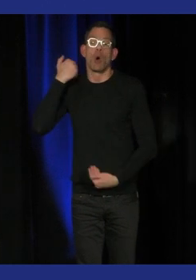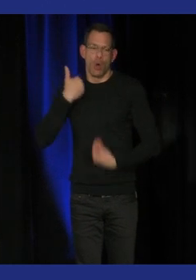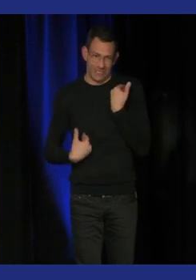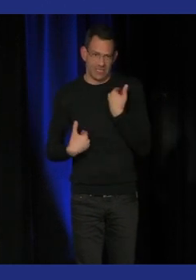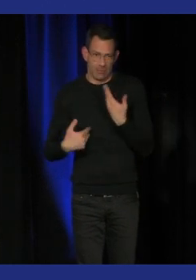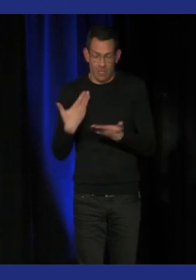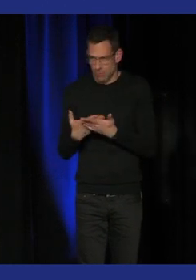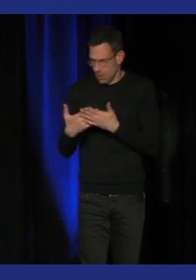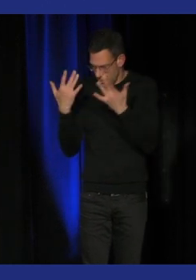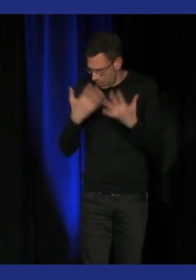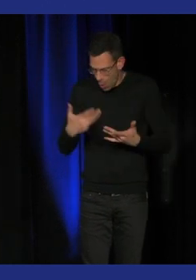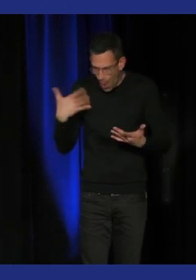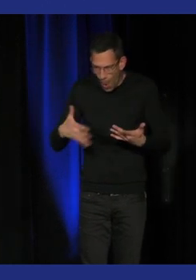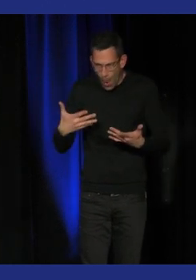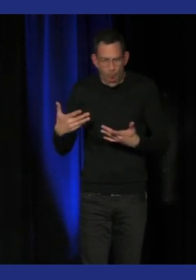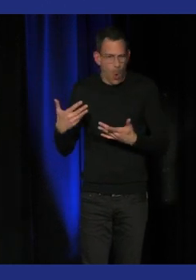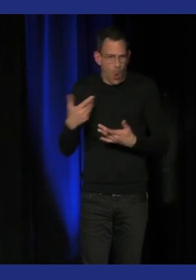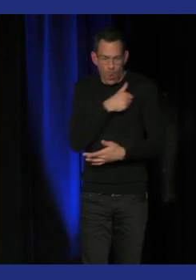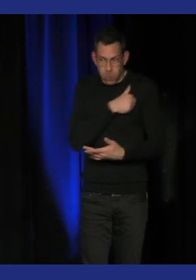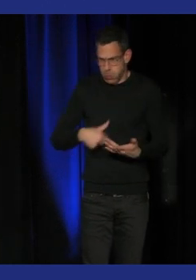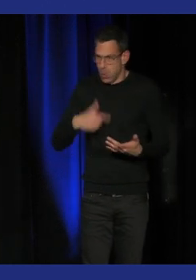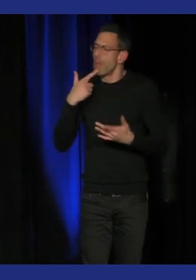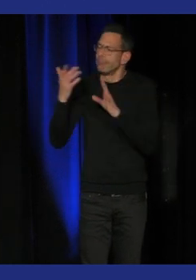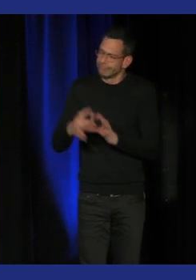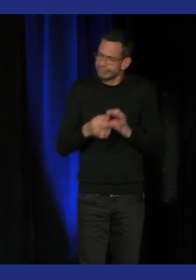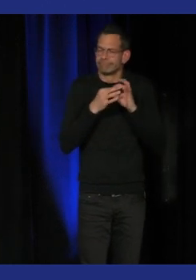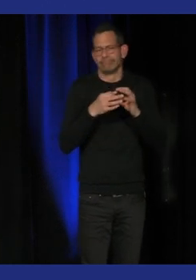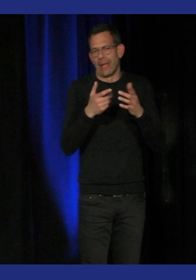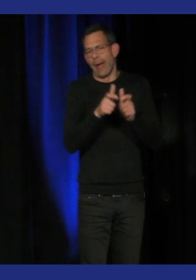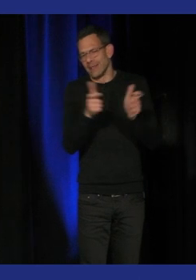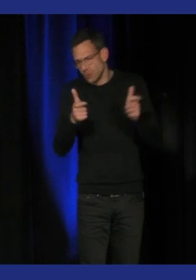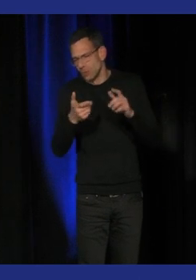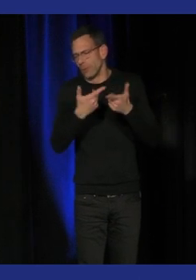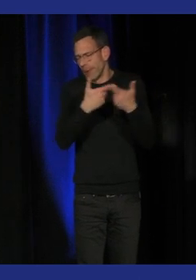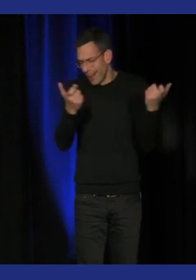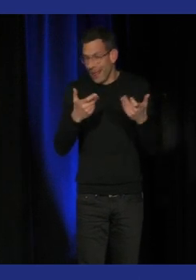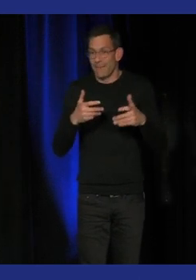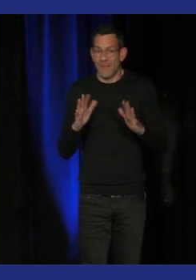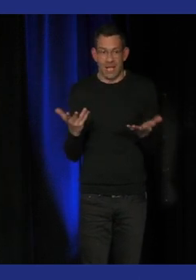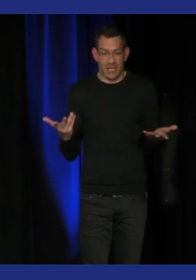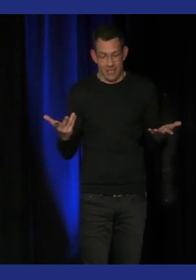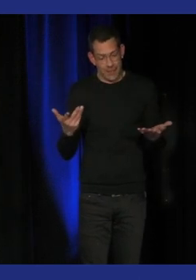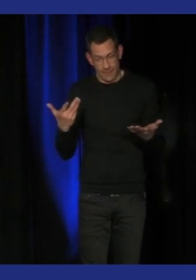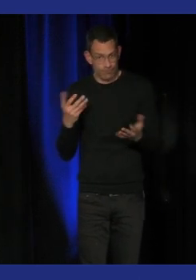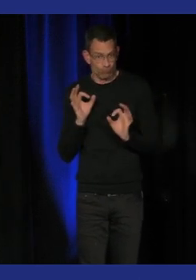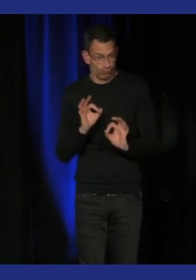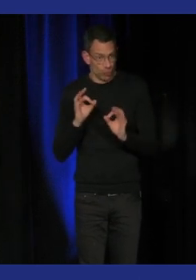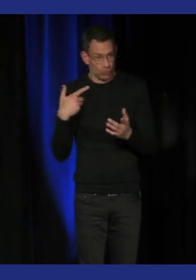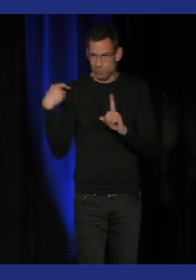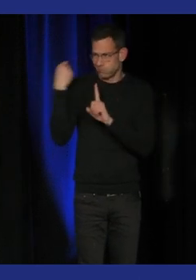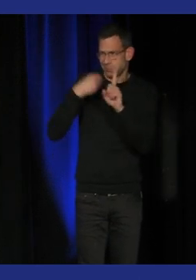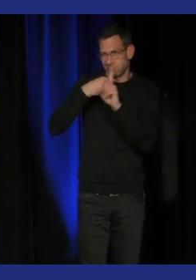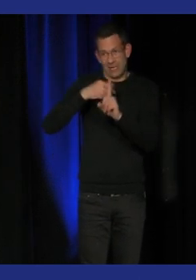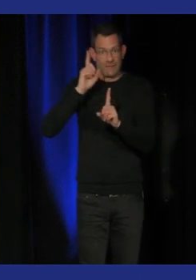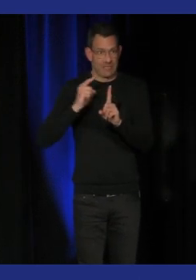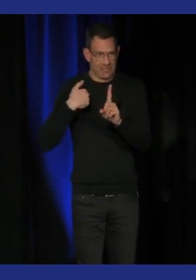Bon, là aussi, il y a des liens avec l'institutionnalisation, etc. Mais du coup, les luttes féministes commencent à s'emparer